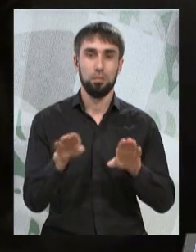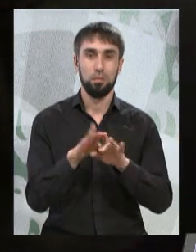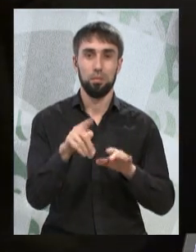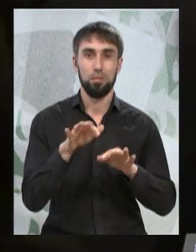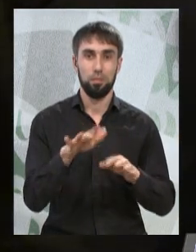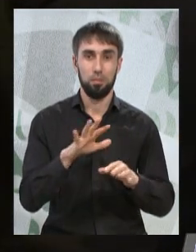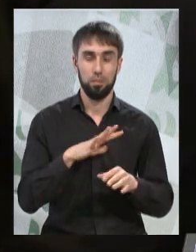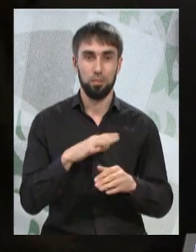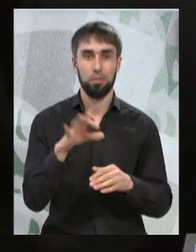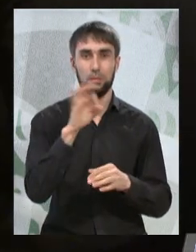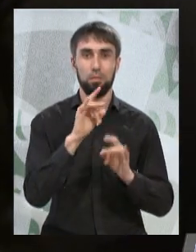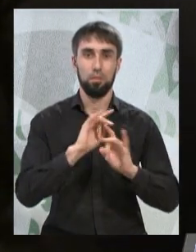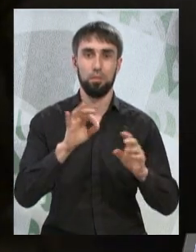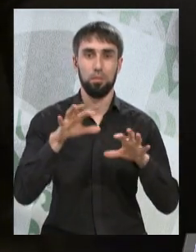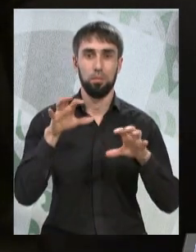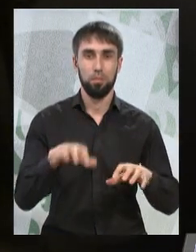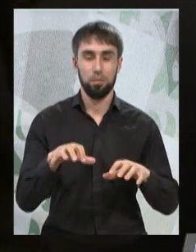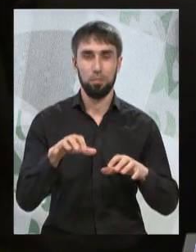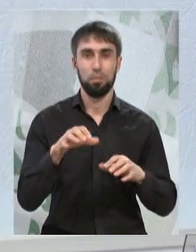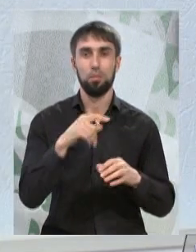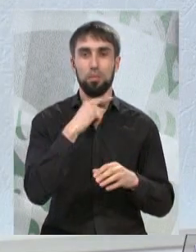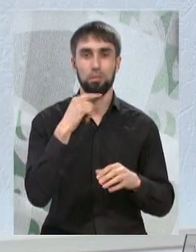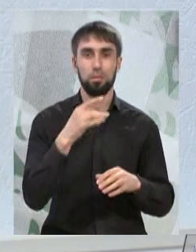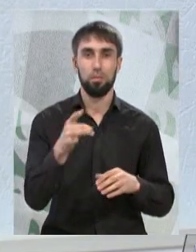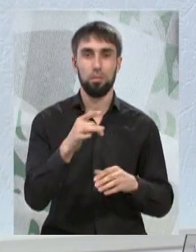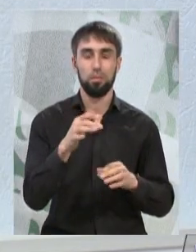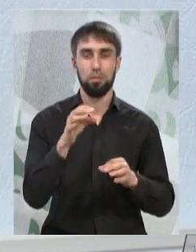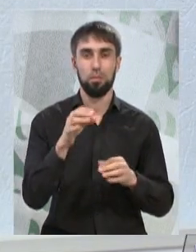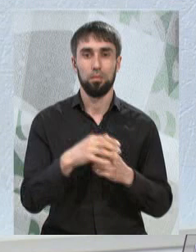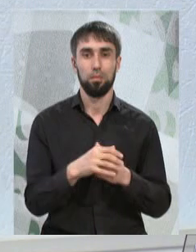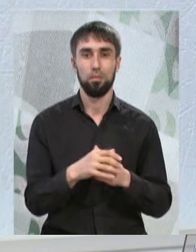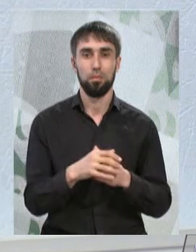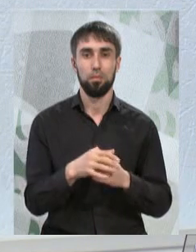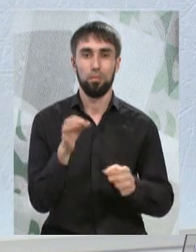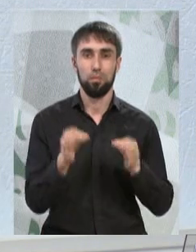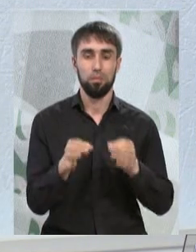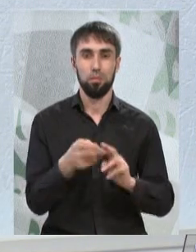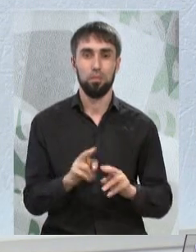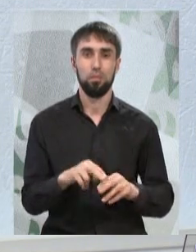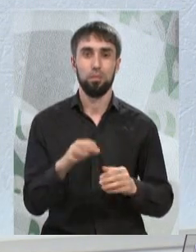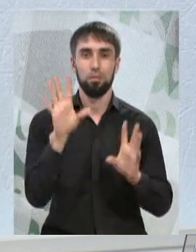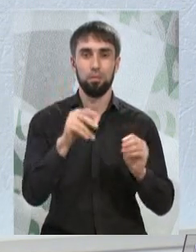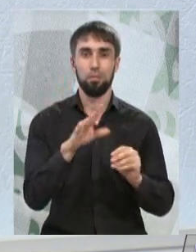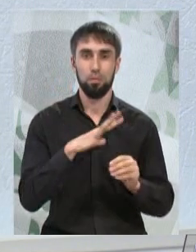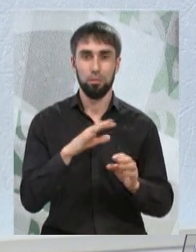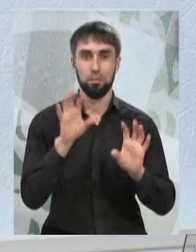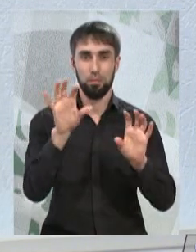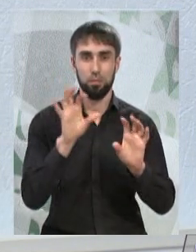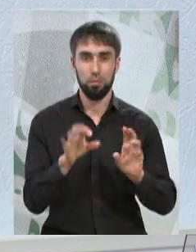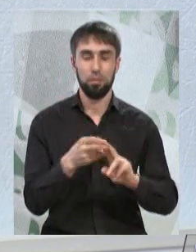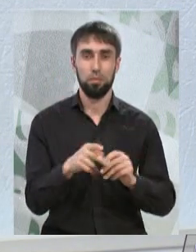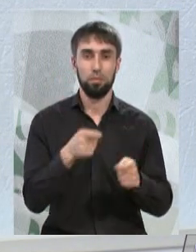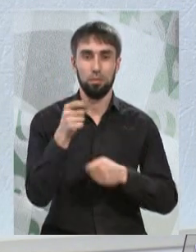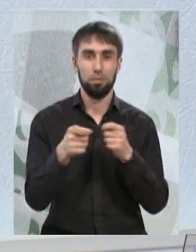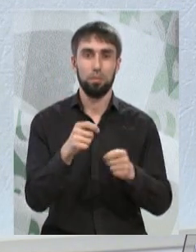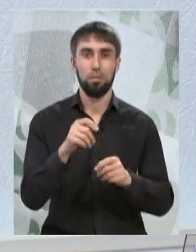год подводит председатель Ингушского Верховного суда. Вступили в силу 26 законов, принятых по законодательной инициативе президента